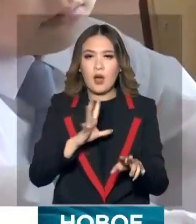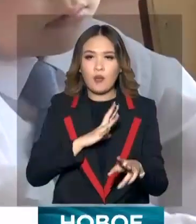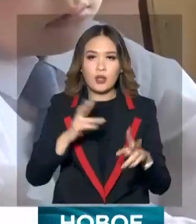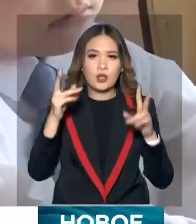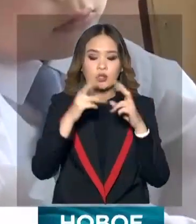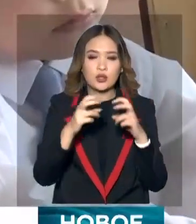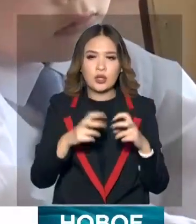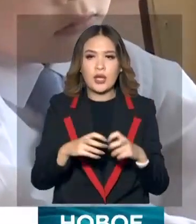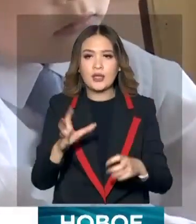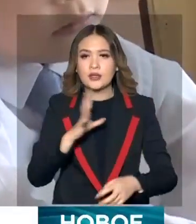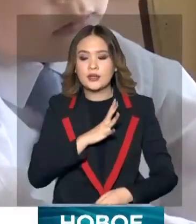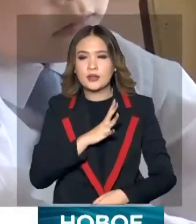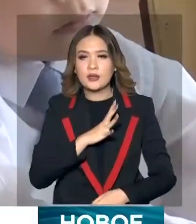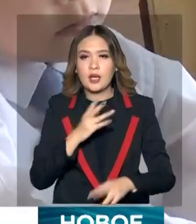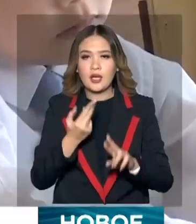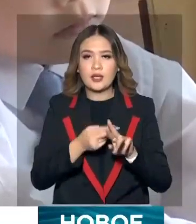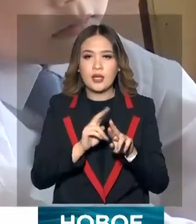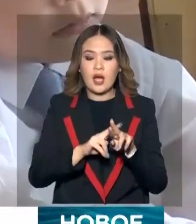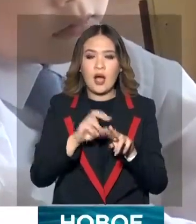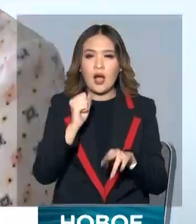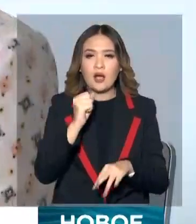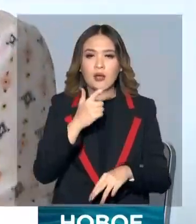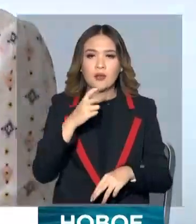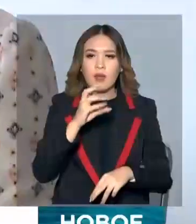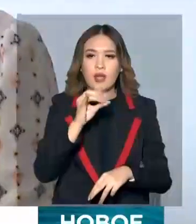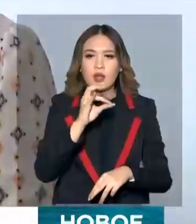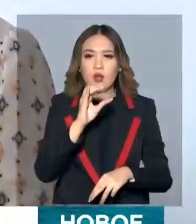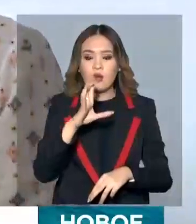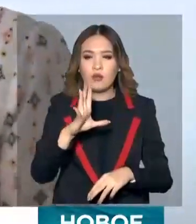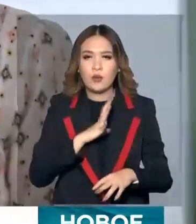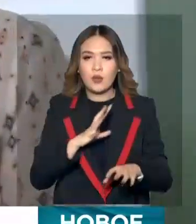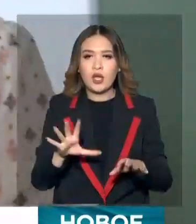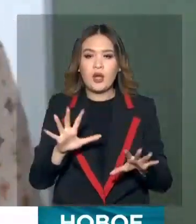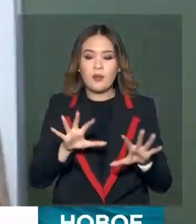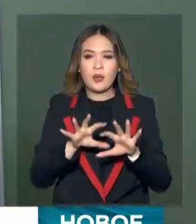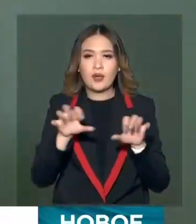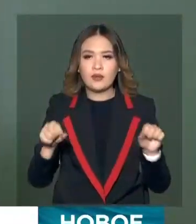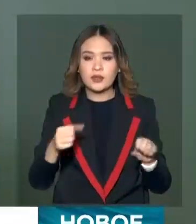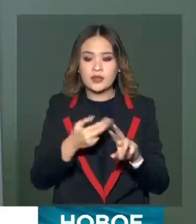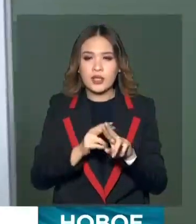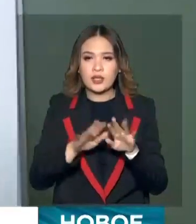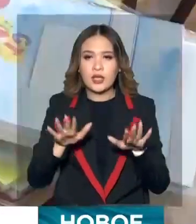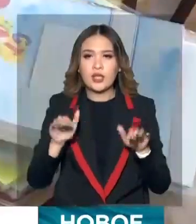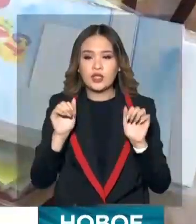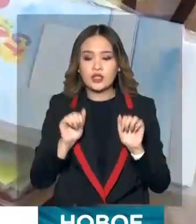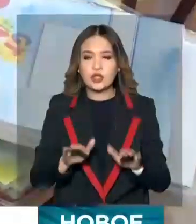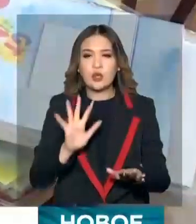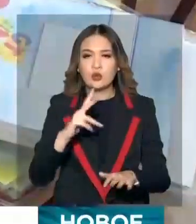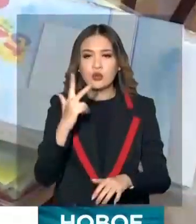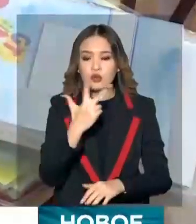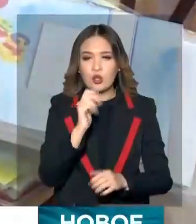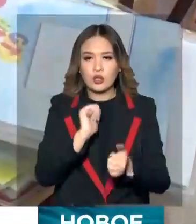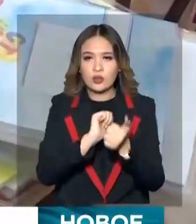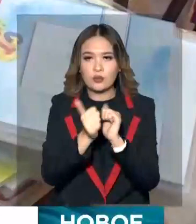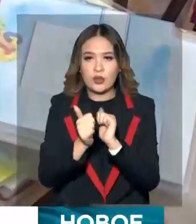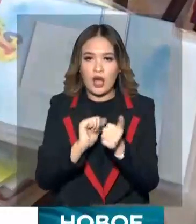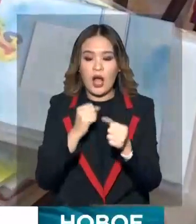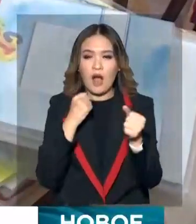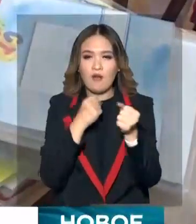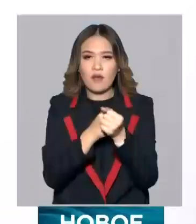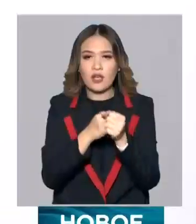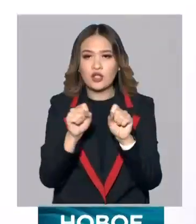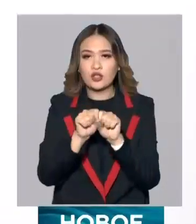архитектурного, так и технического. Асхат Аймагамбетов на заседании правительства заверил, что это решит проблему трехсменных и аварийных